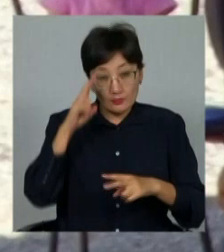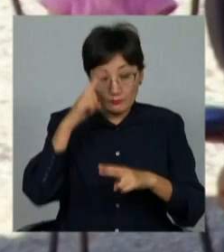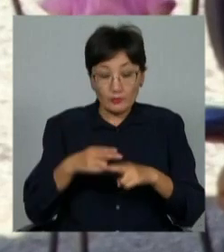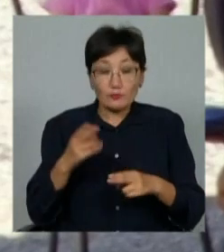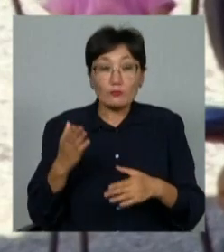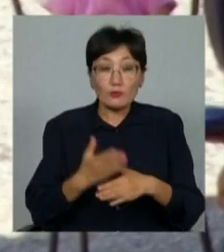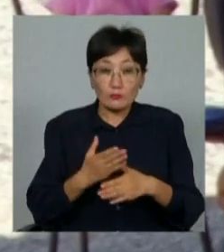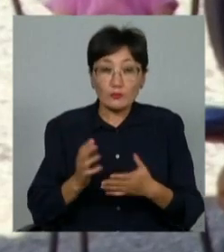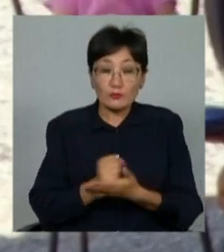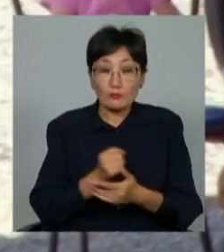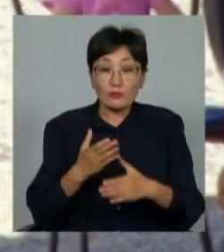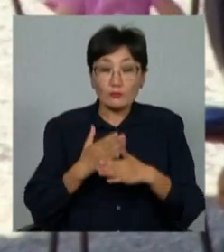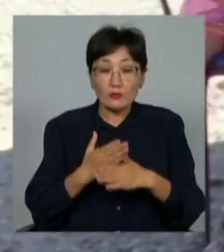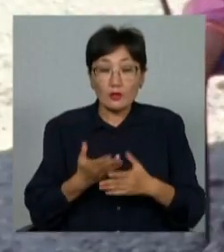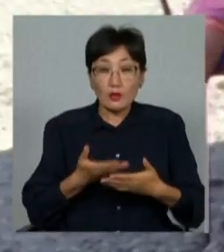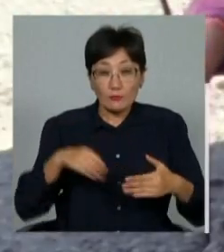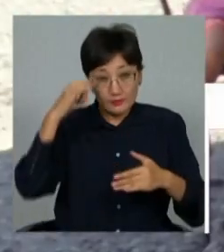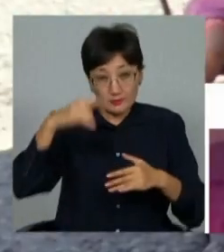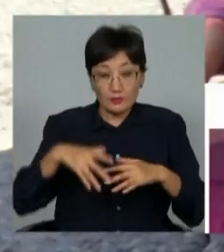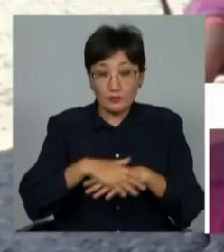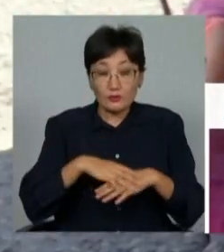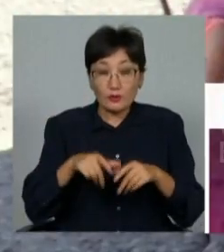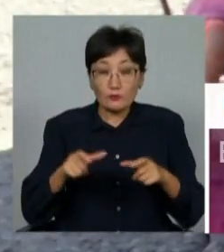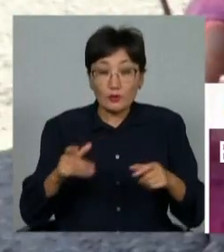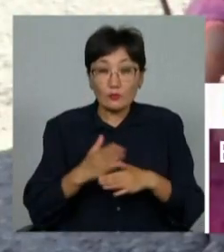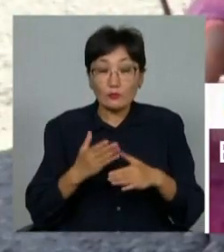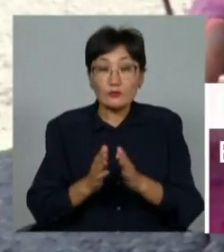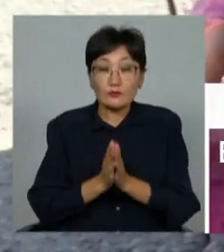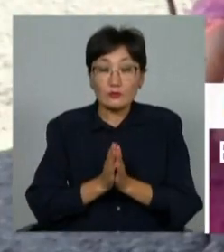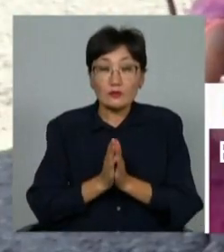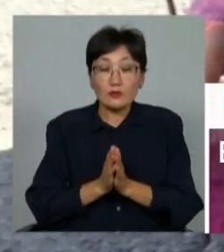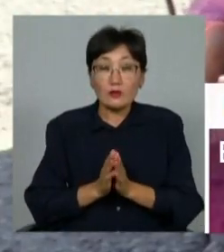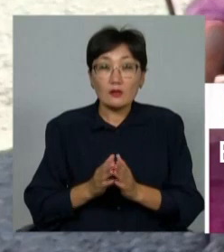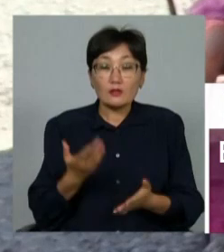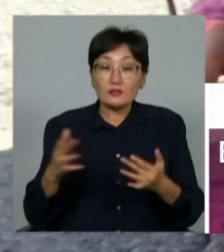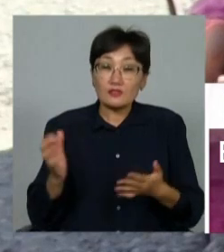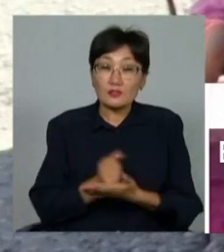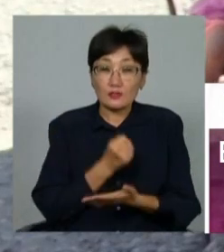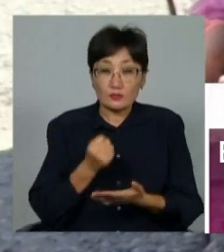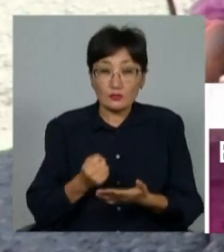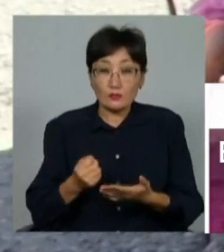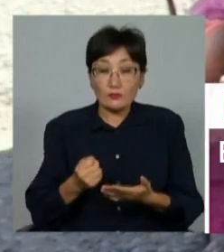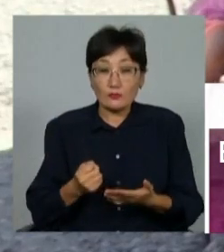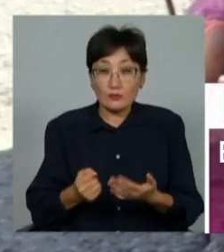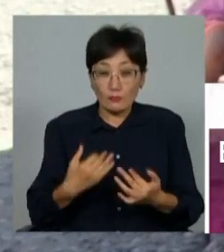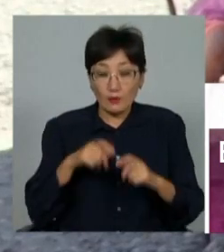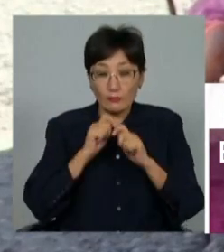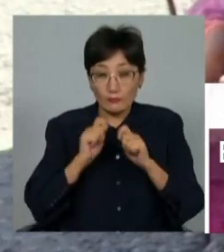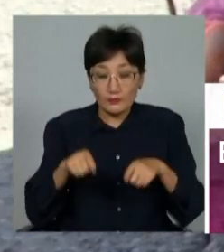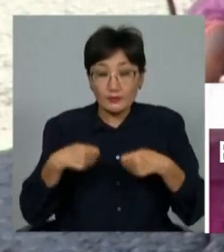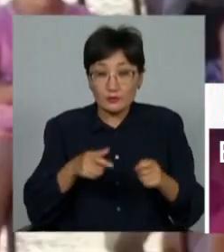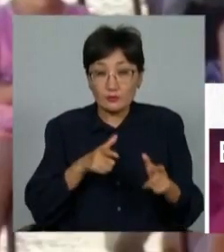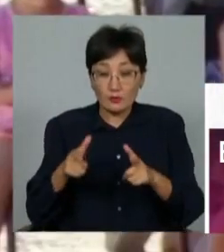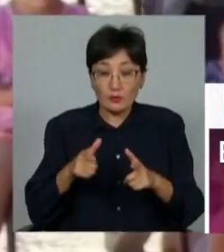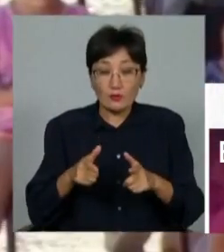осы қазақ елінен көмек сұраймыз. Тауып кеп жатса құр қайтармай қазақтың несімен тегі қанша дейді сонша сияқысын беріп. Бос